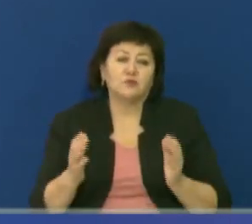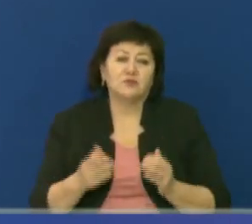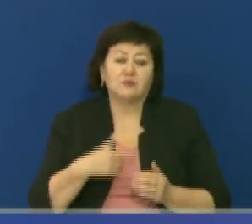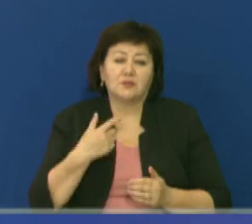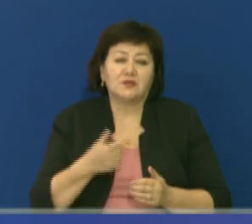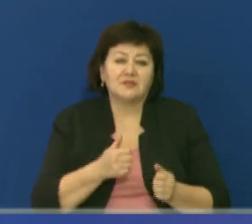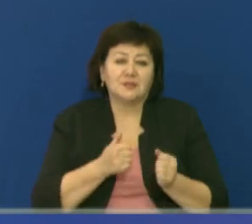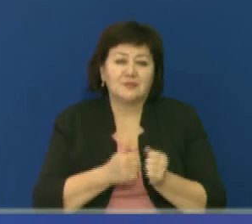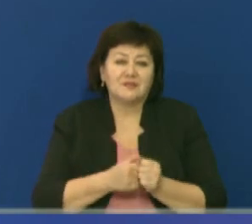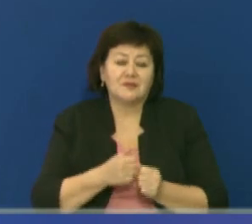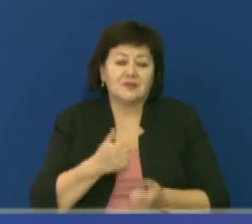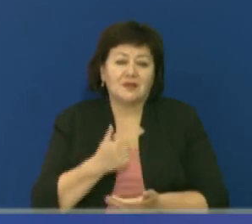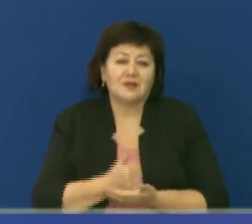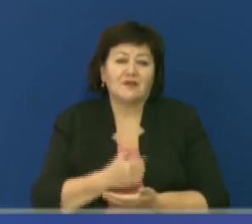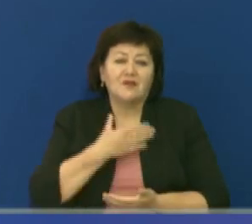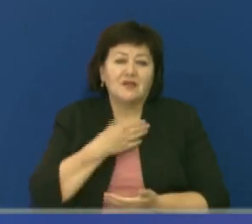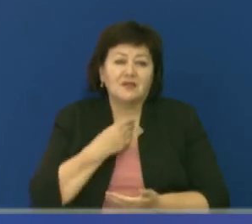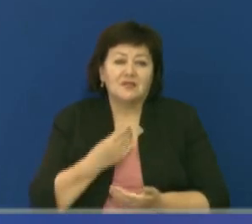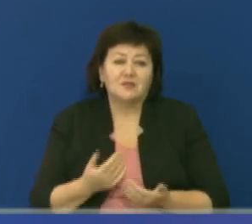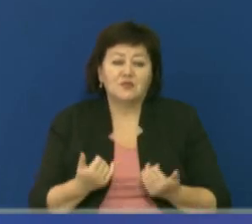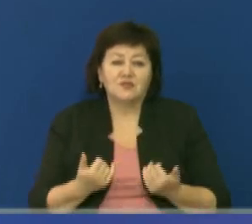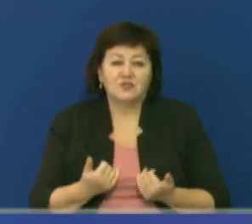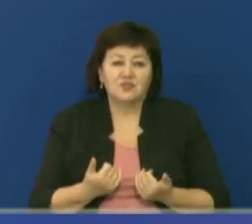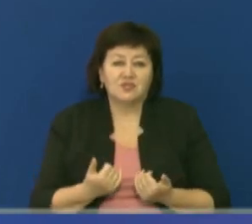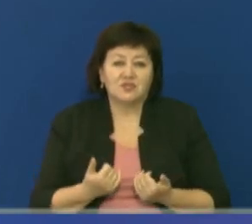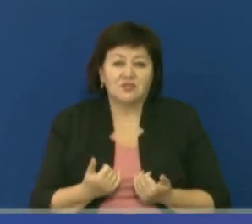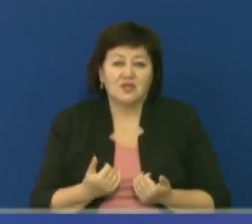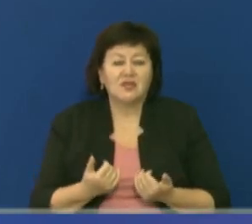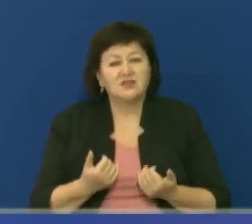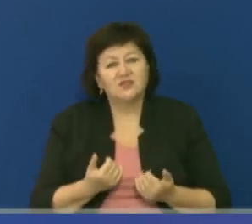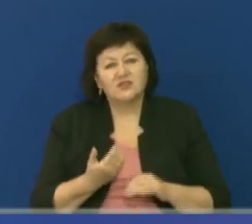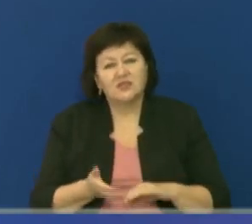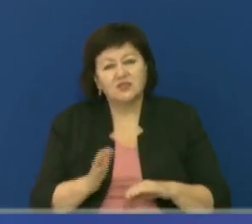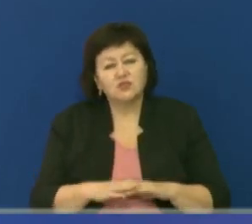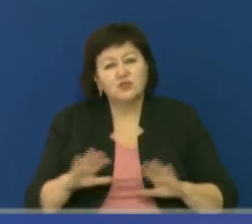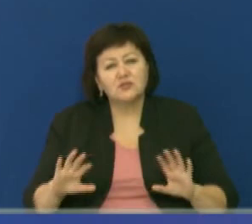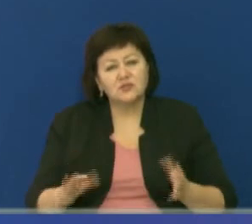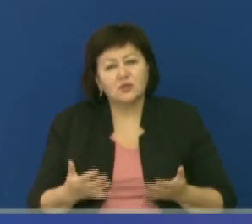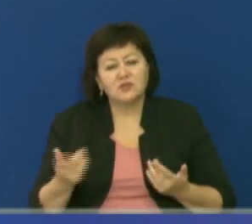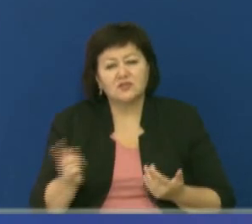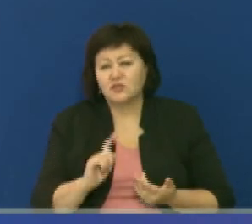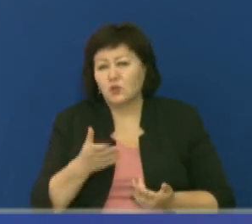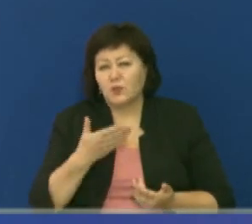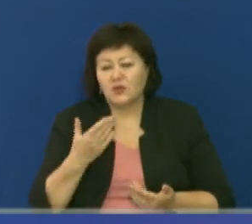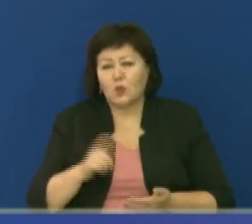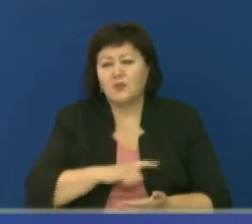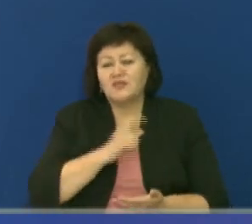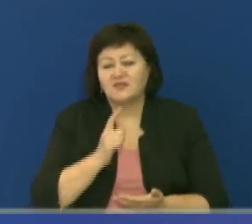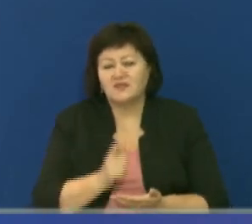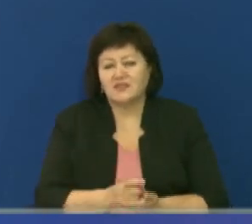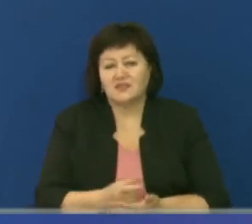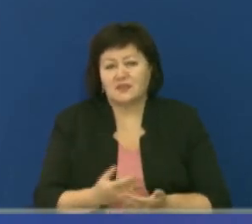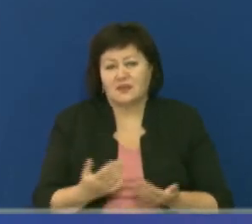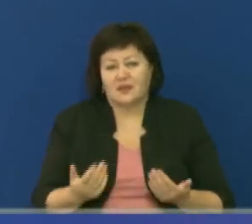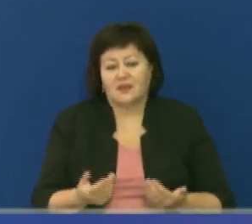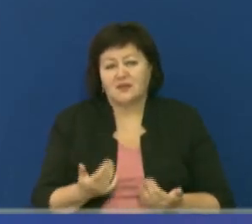Оның айтуынша, бүгінгі таңда әкімдік қалада жолаушылар тасымалына қатысты күрделі жағдай орын алмау үшін барлық шараны қолға алады.